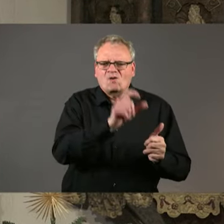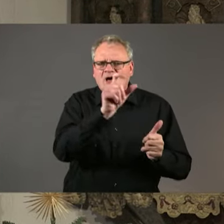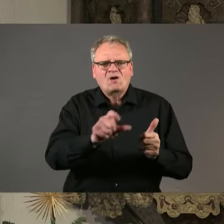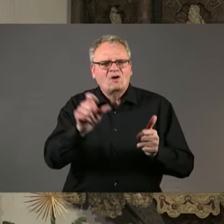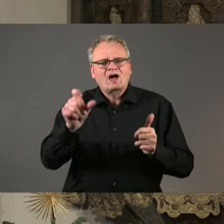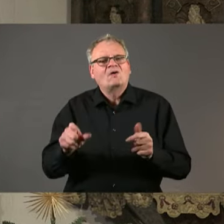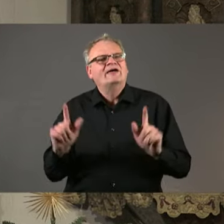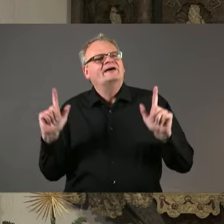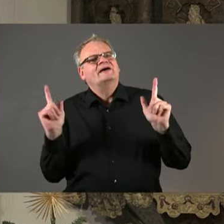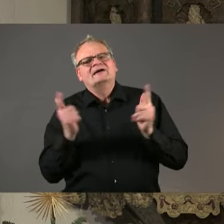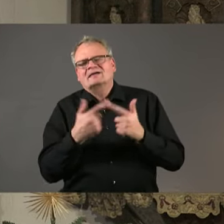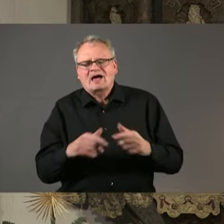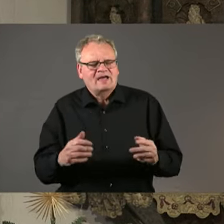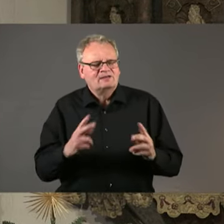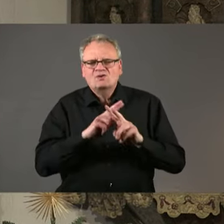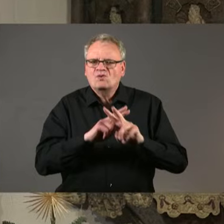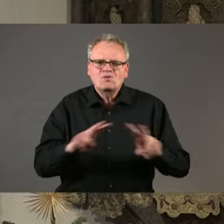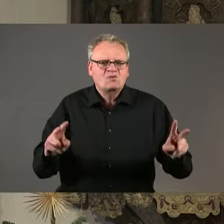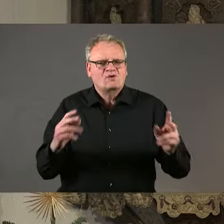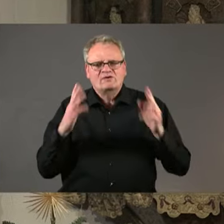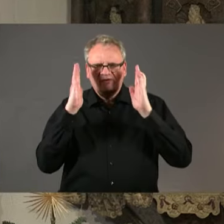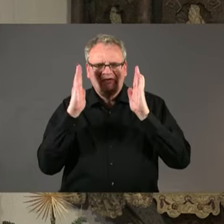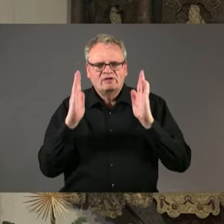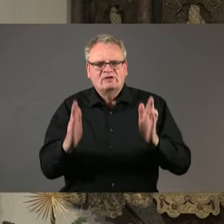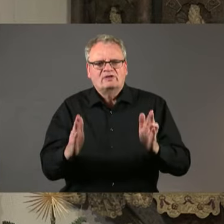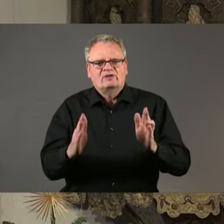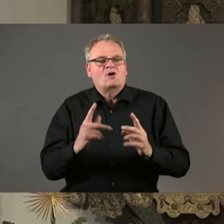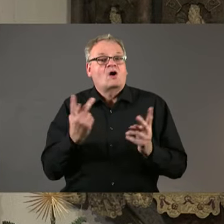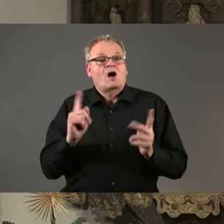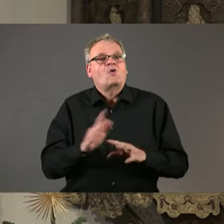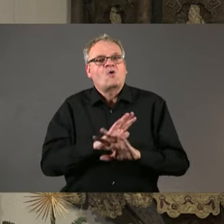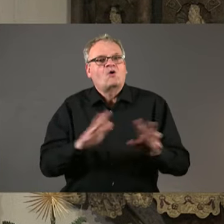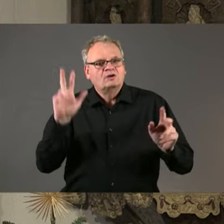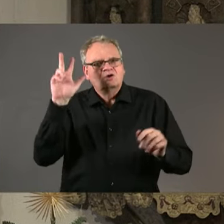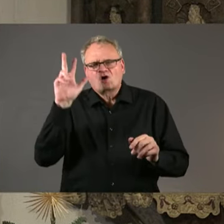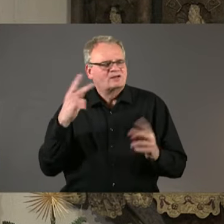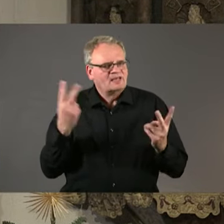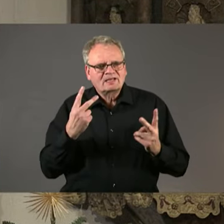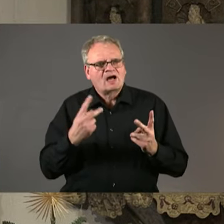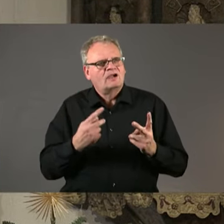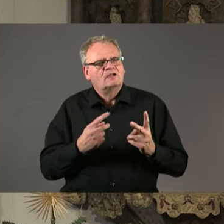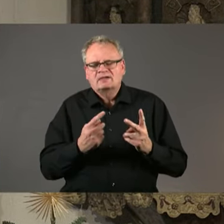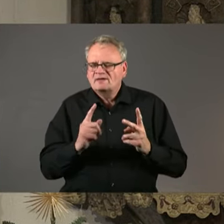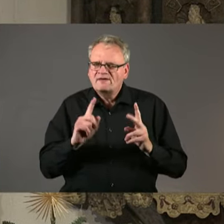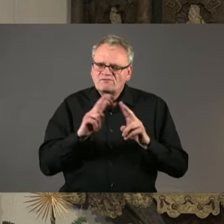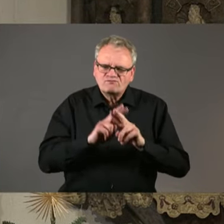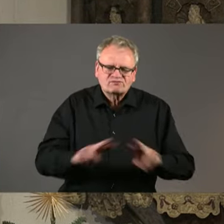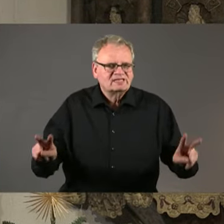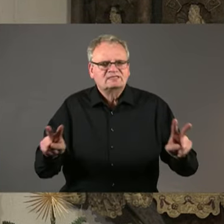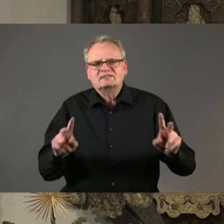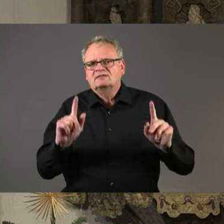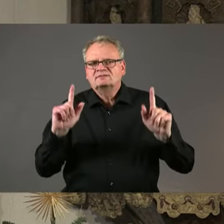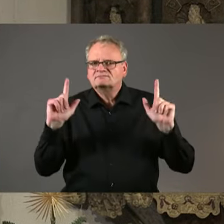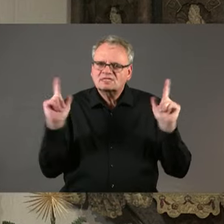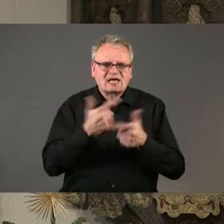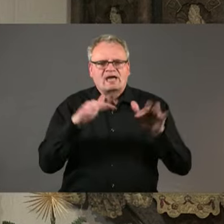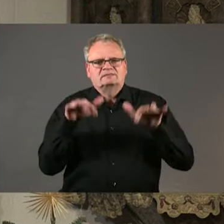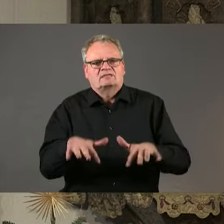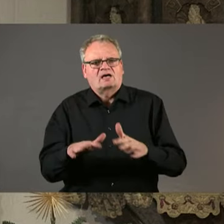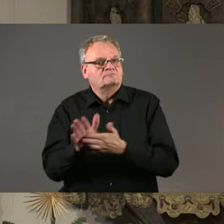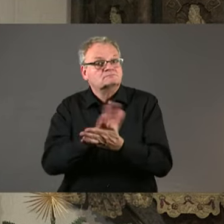Palästinensern und sicher auch bei denen, die keinem Gott mehr glauben können. Friede ist nicht in